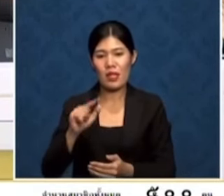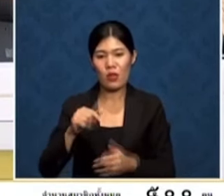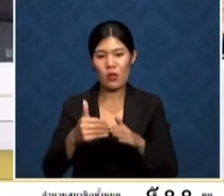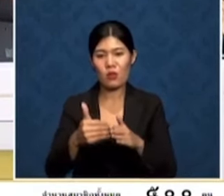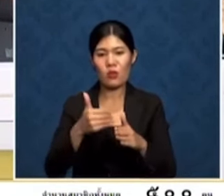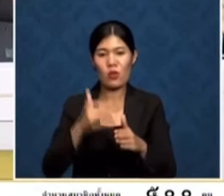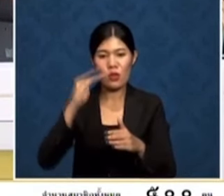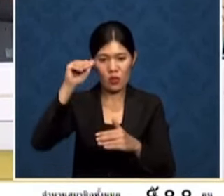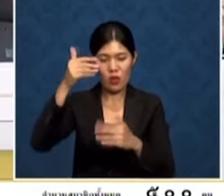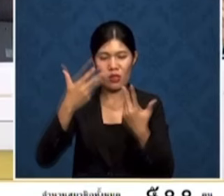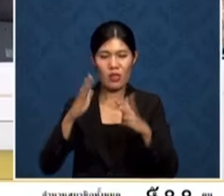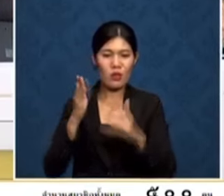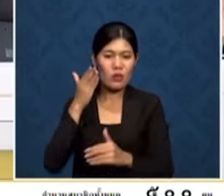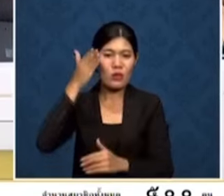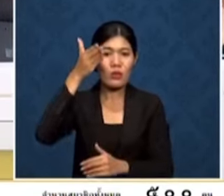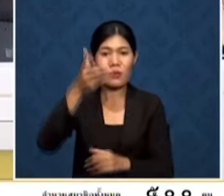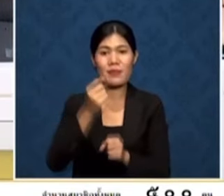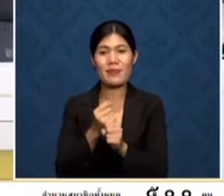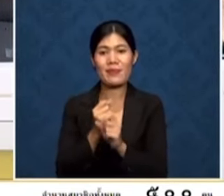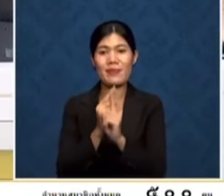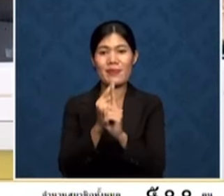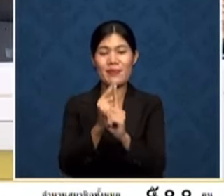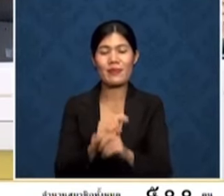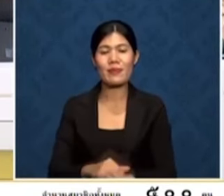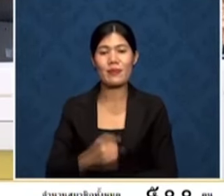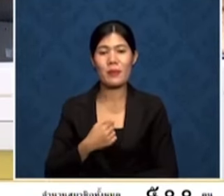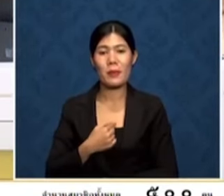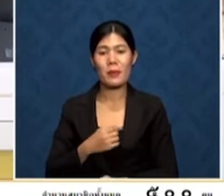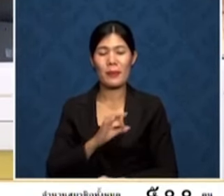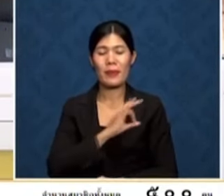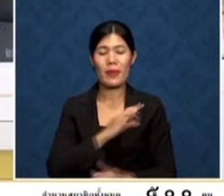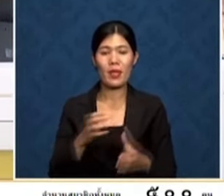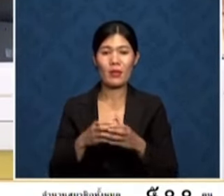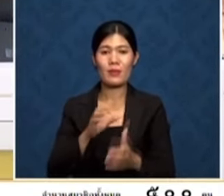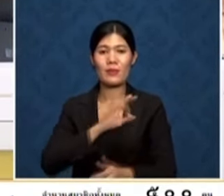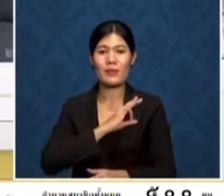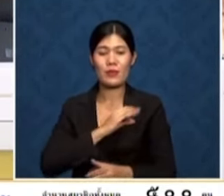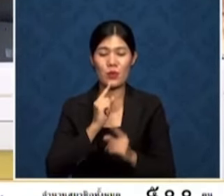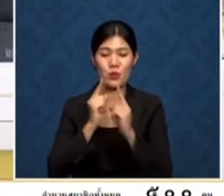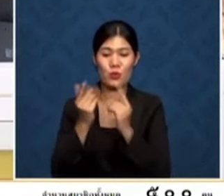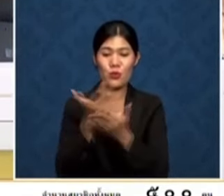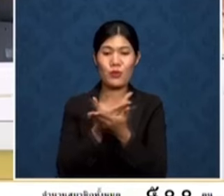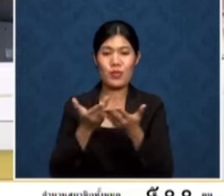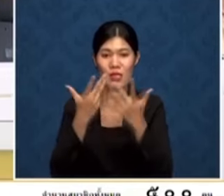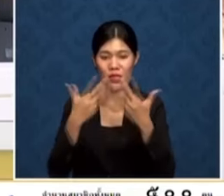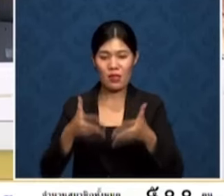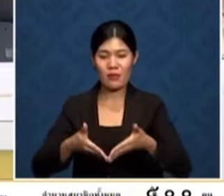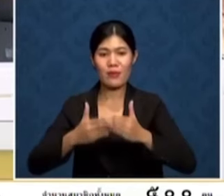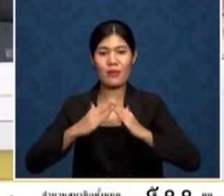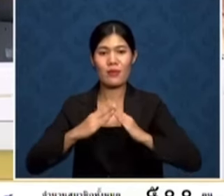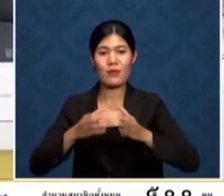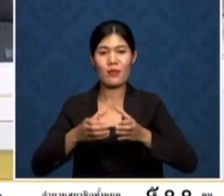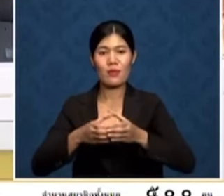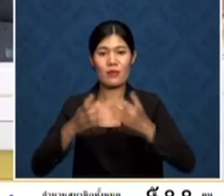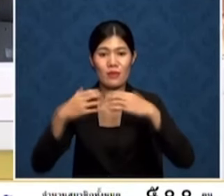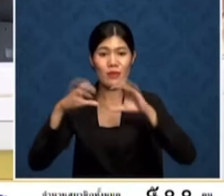ๆยกตัวอย่างตั้งแต่ตอนที่เอ่อผมและเพื่อนสมาชิกบางท่านเนี่ยเจรจากันมีการเจรจากันในการจัดตั้งรรัฐบาลก็รู้